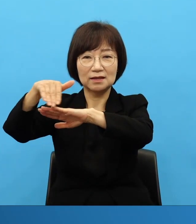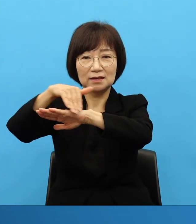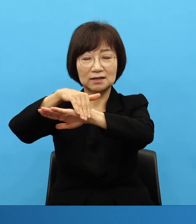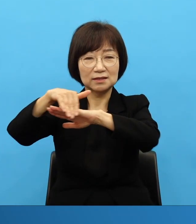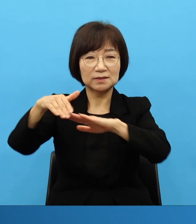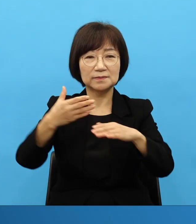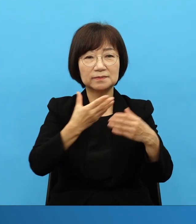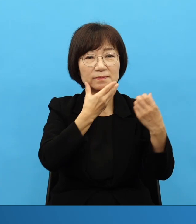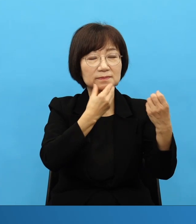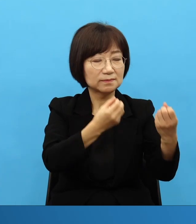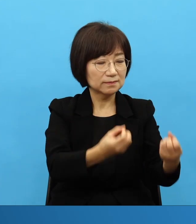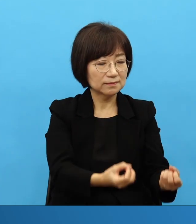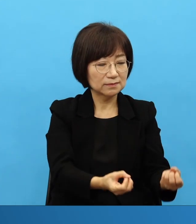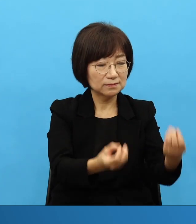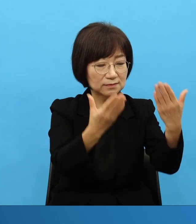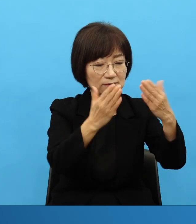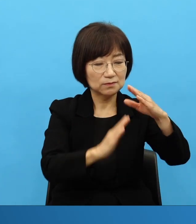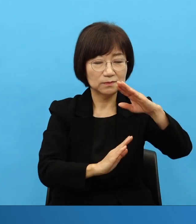계획을